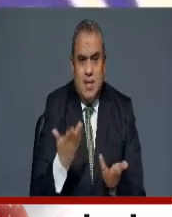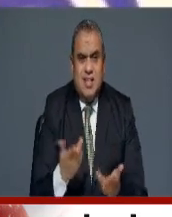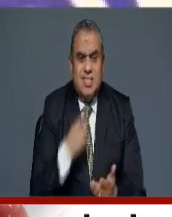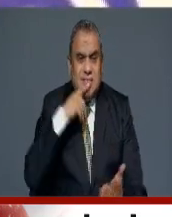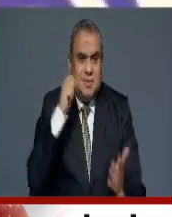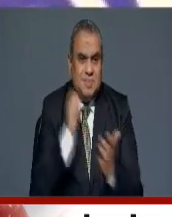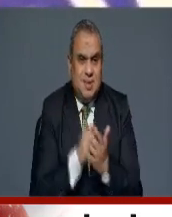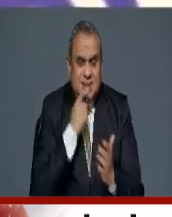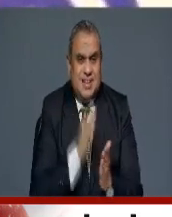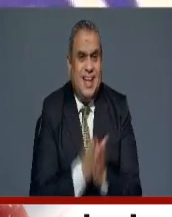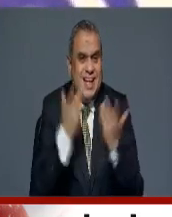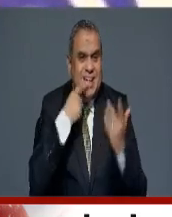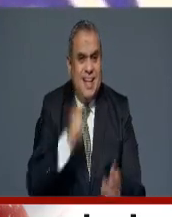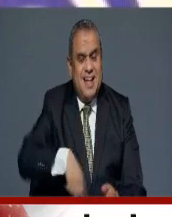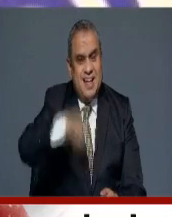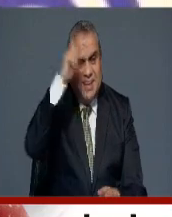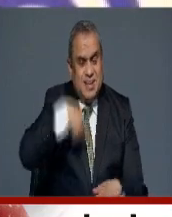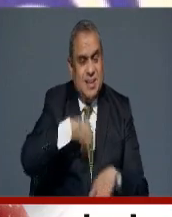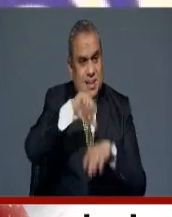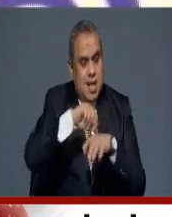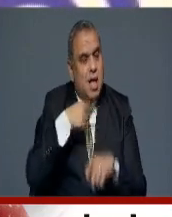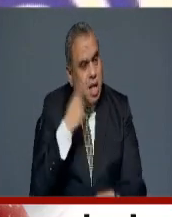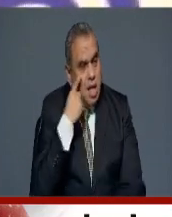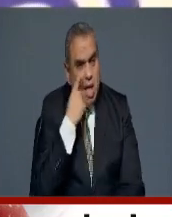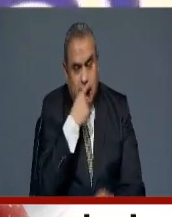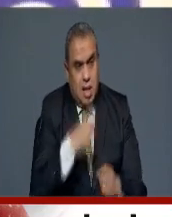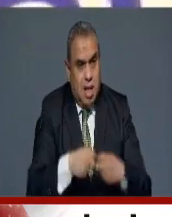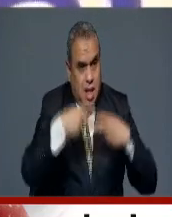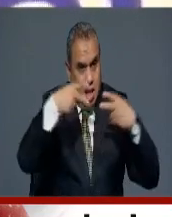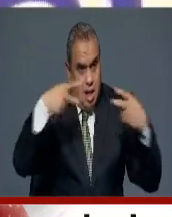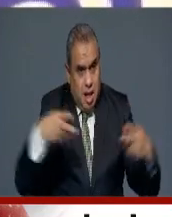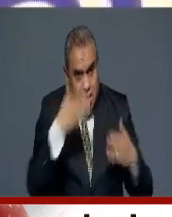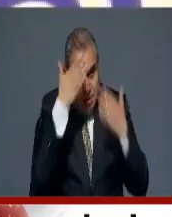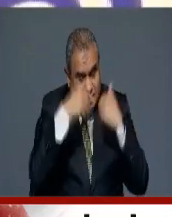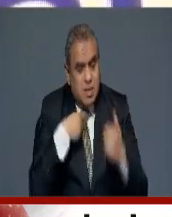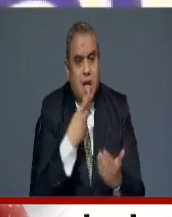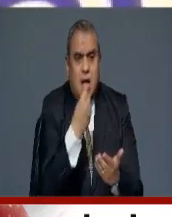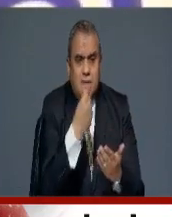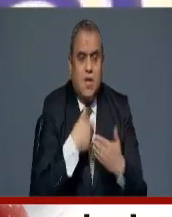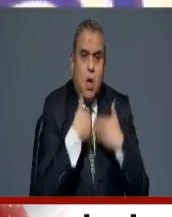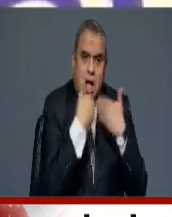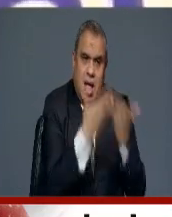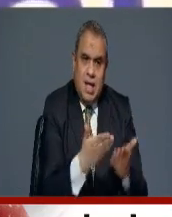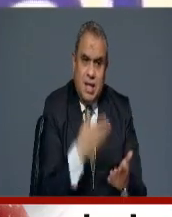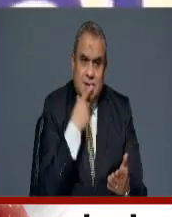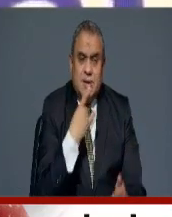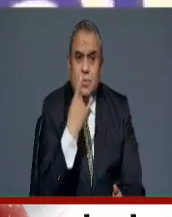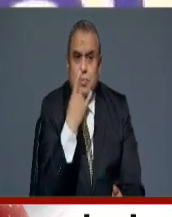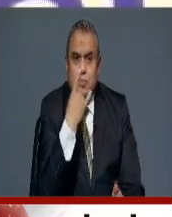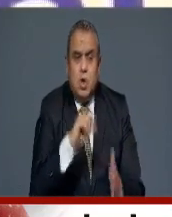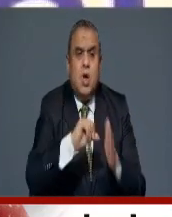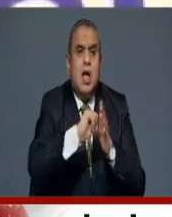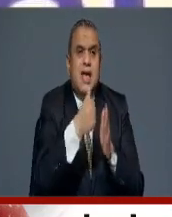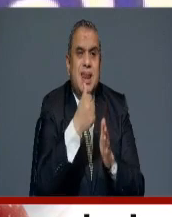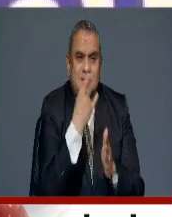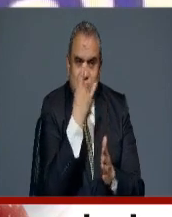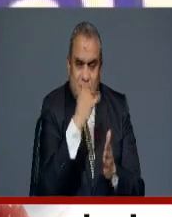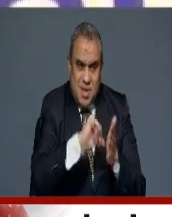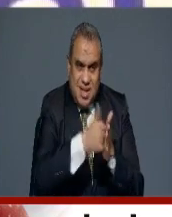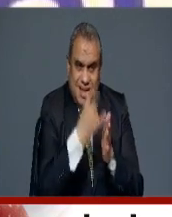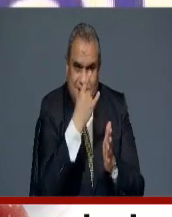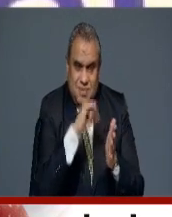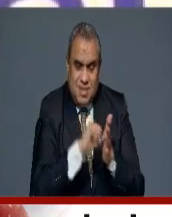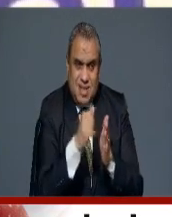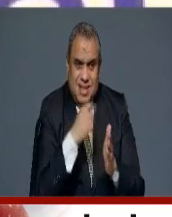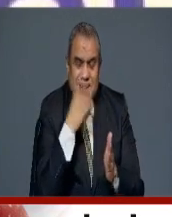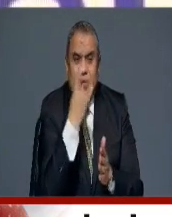طبعا. طبعا يا منى. حاضر، اول ما نخرج هديلك الهديه بتاعتك وكلها من العشرة جنيه الجديده. العشرات يا بابا